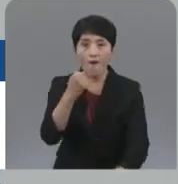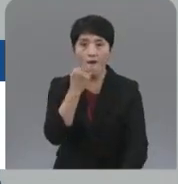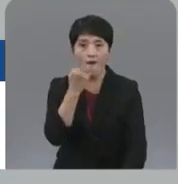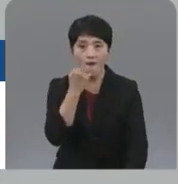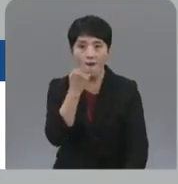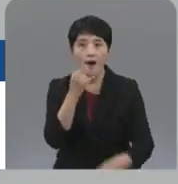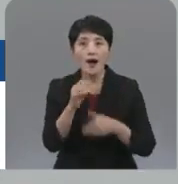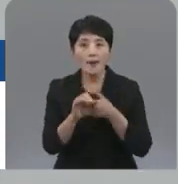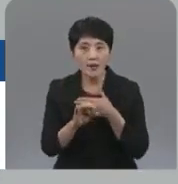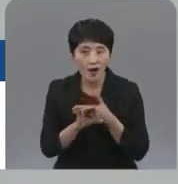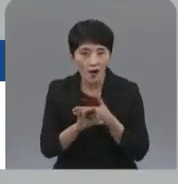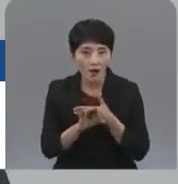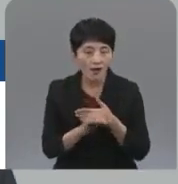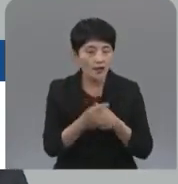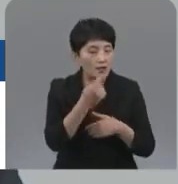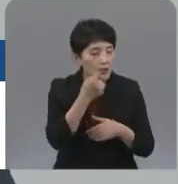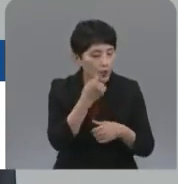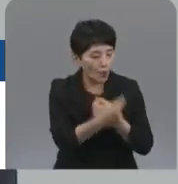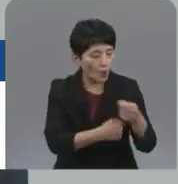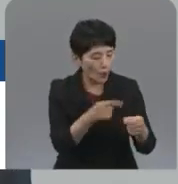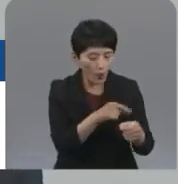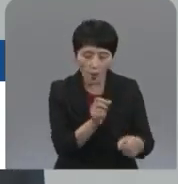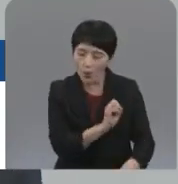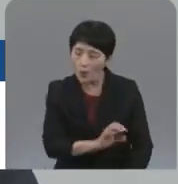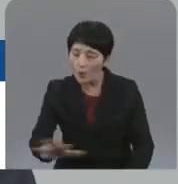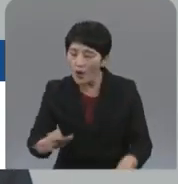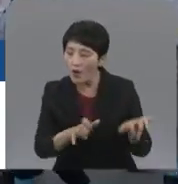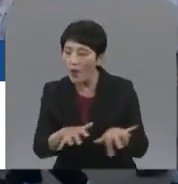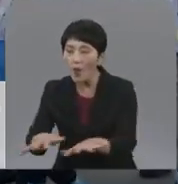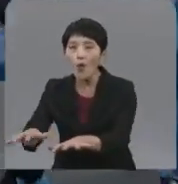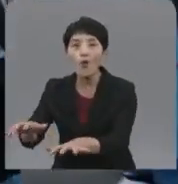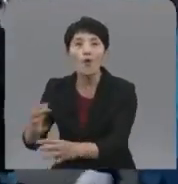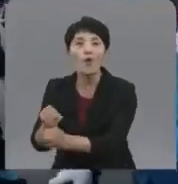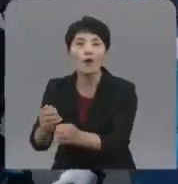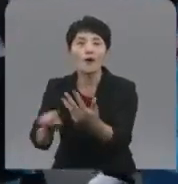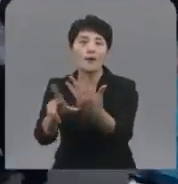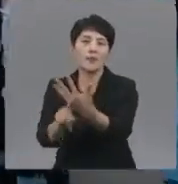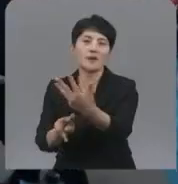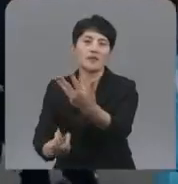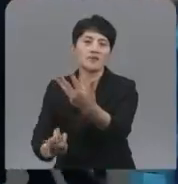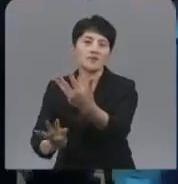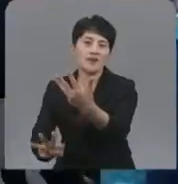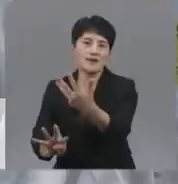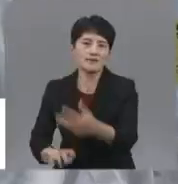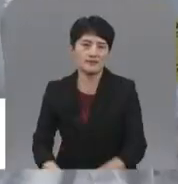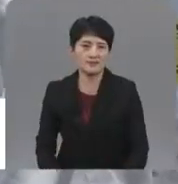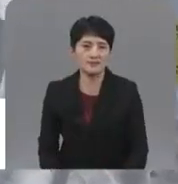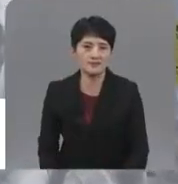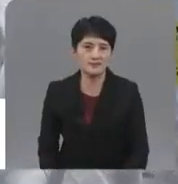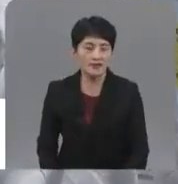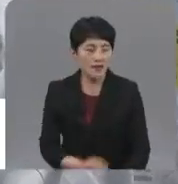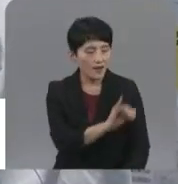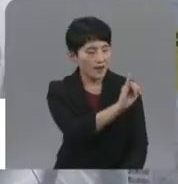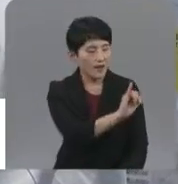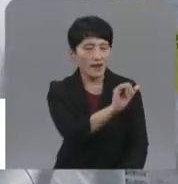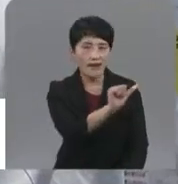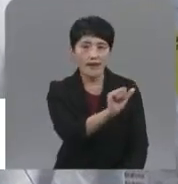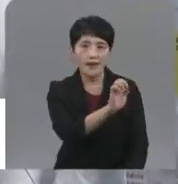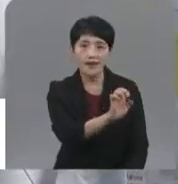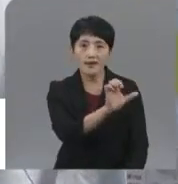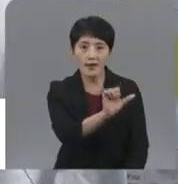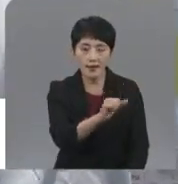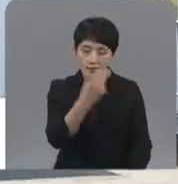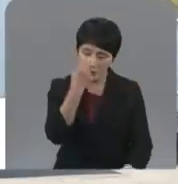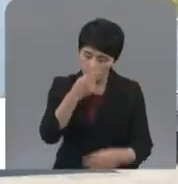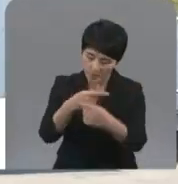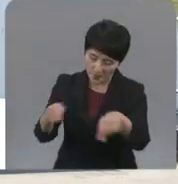Cette décision a été prise aujourd'hui lors d'une réunion des ministres concernés par le projet. Pour la justifier, le premier ministre Fumio